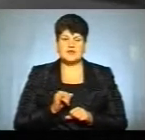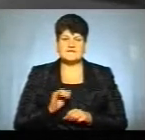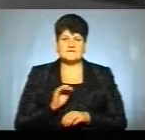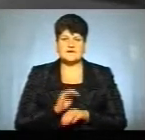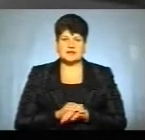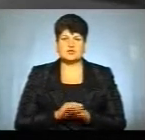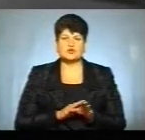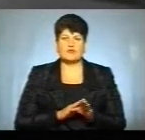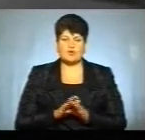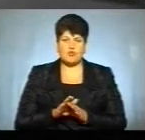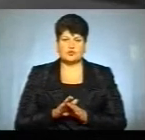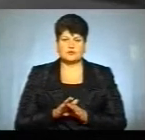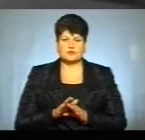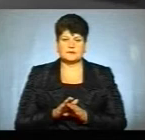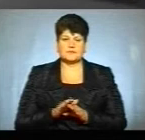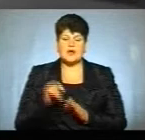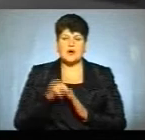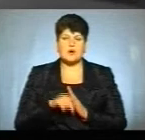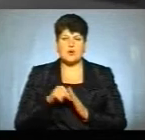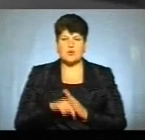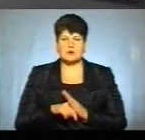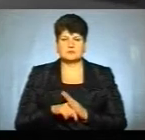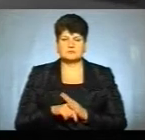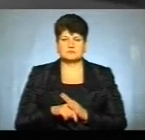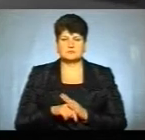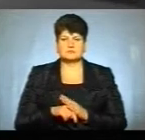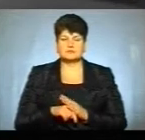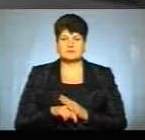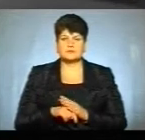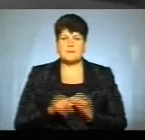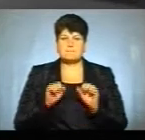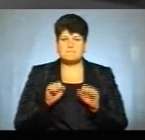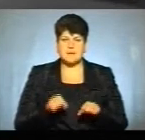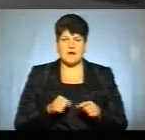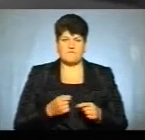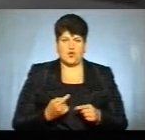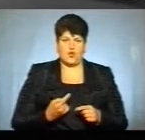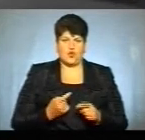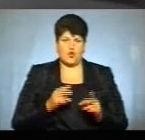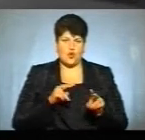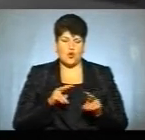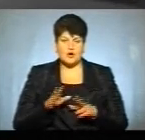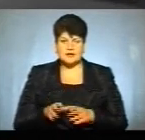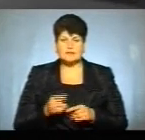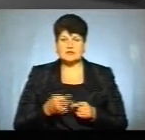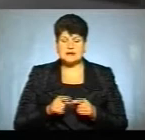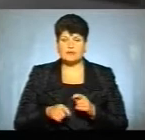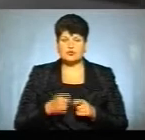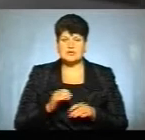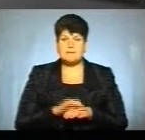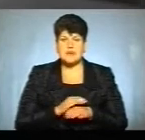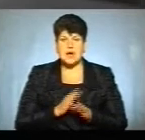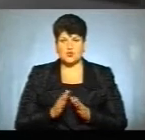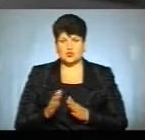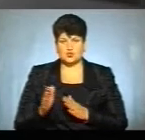фактично виконувати роль правоохоронних. Через те, що 152 стаття адмінкодексу – це порушення правил благоустрою,